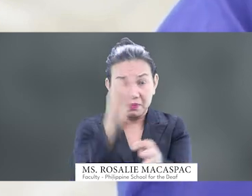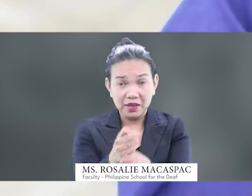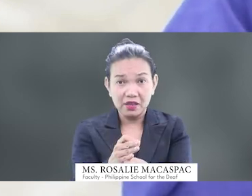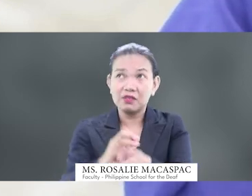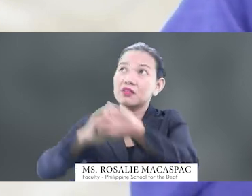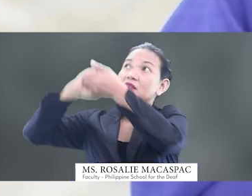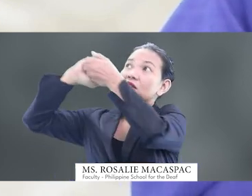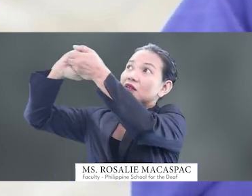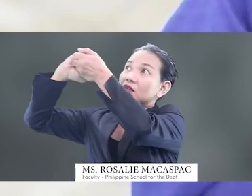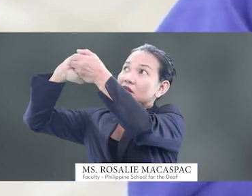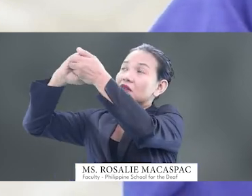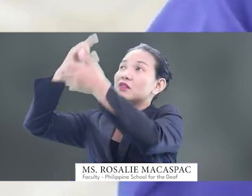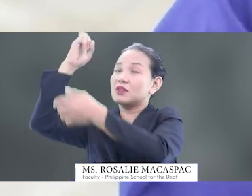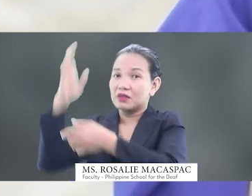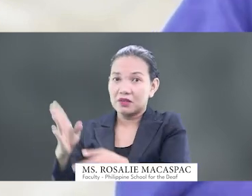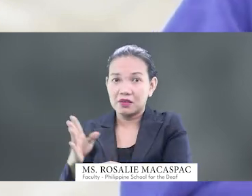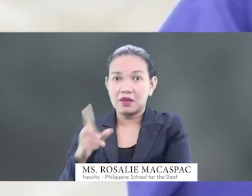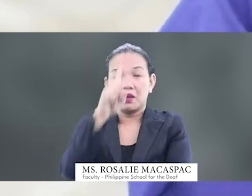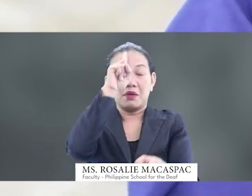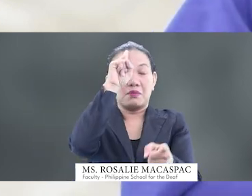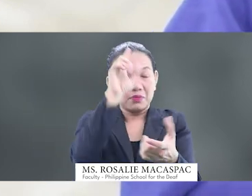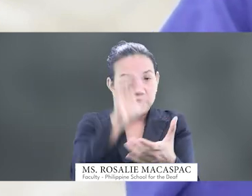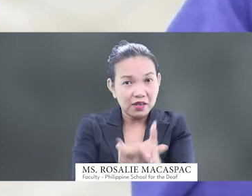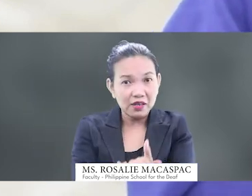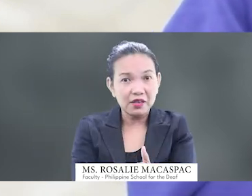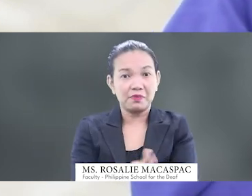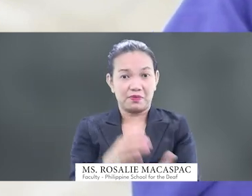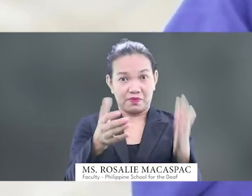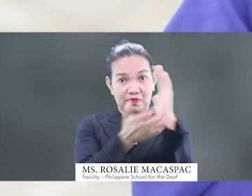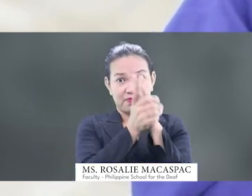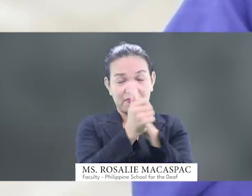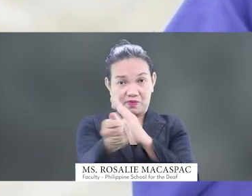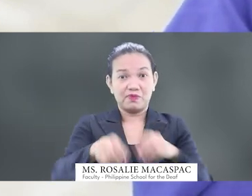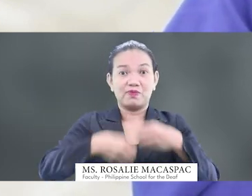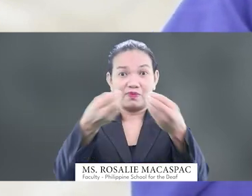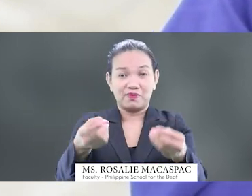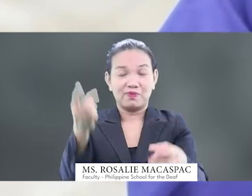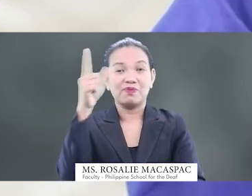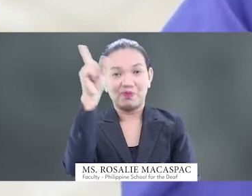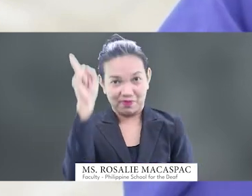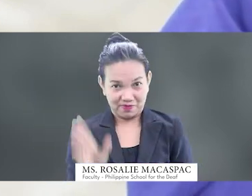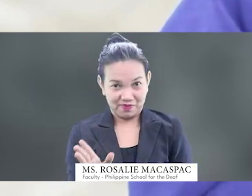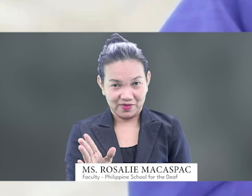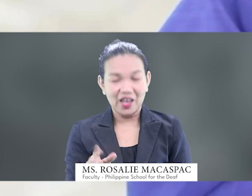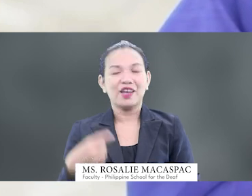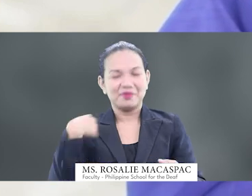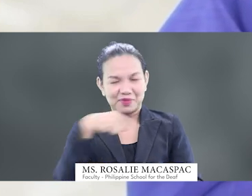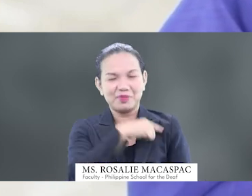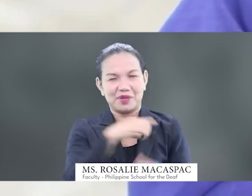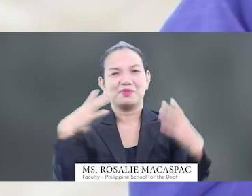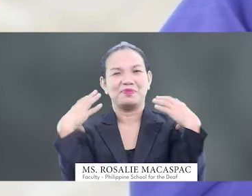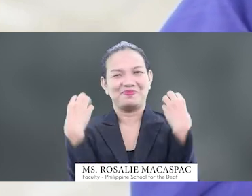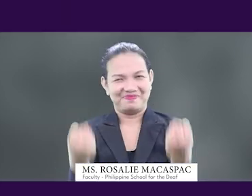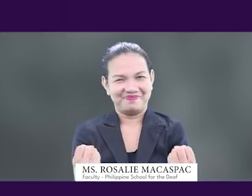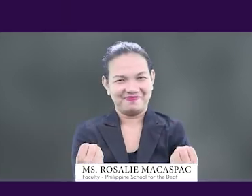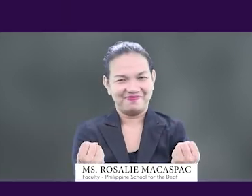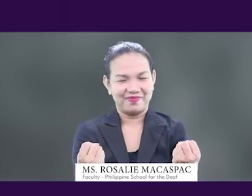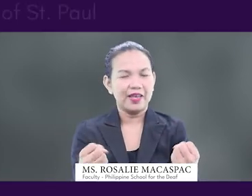at kumapit sa Diyos, maniwala sa kakayahang ibinigay ng Panginoon at para rin tayo'y